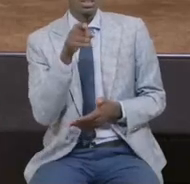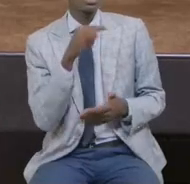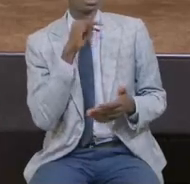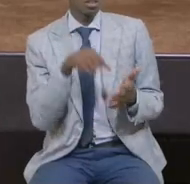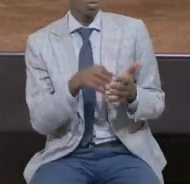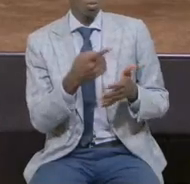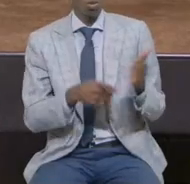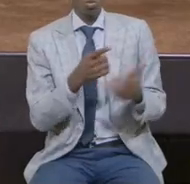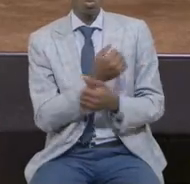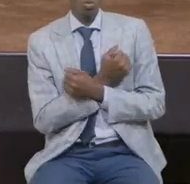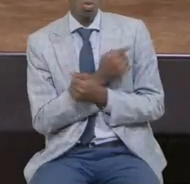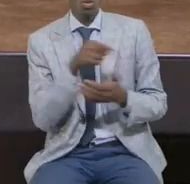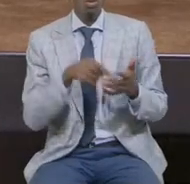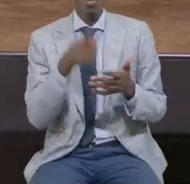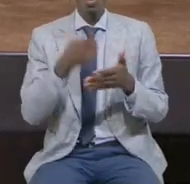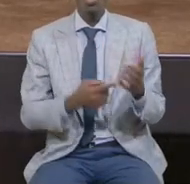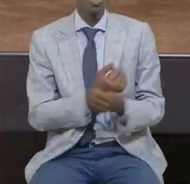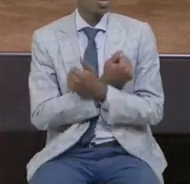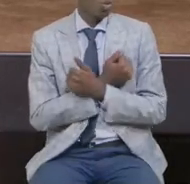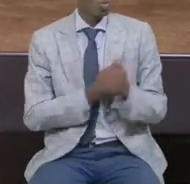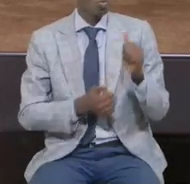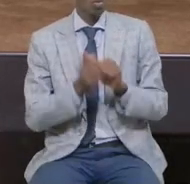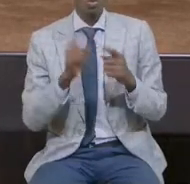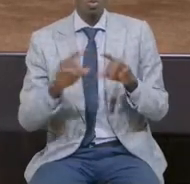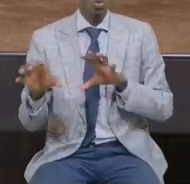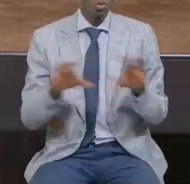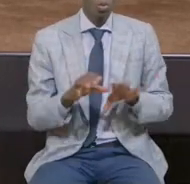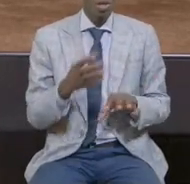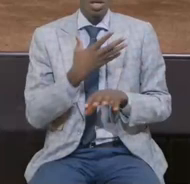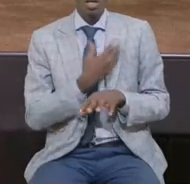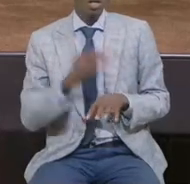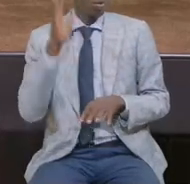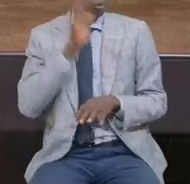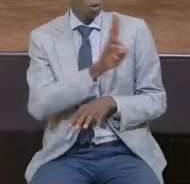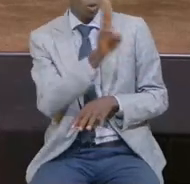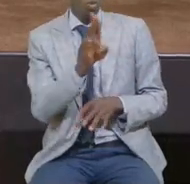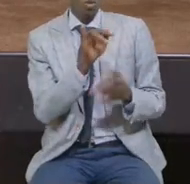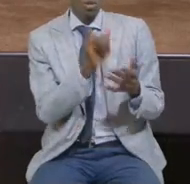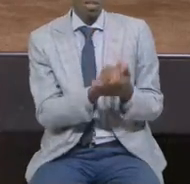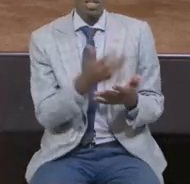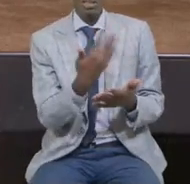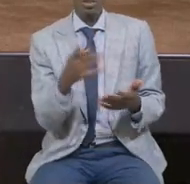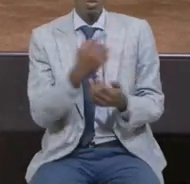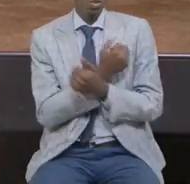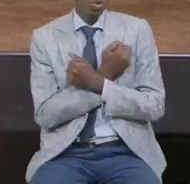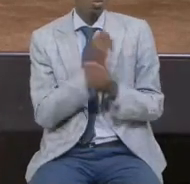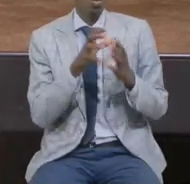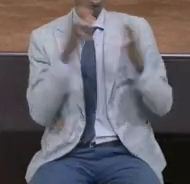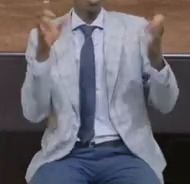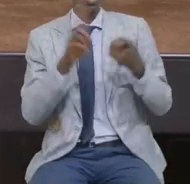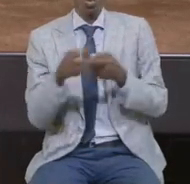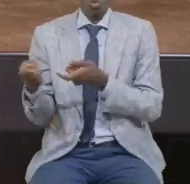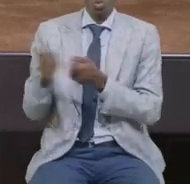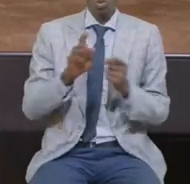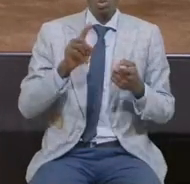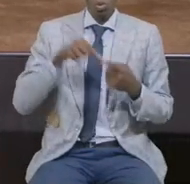vivre sans cela, comme tu ne peux pas vivre sans cela. Donc, il passe par cela pour te tirer et t'amener en enfer.